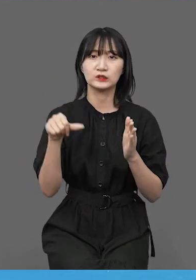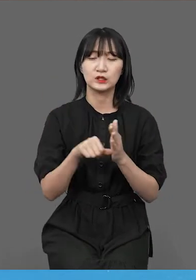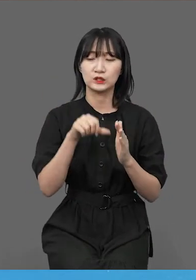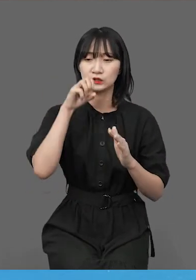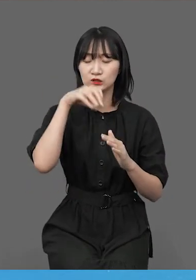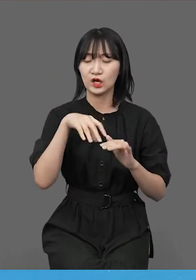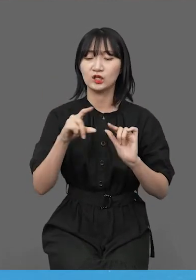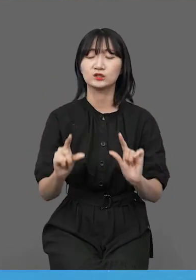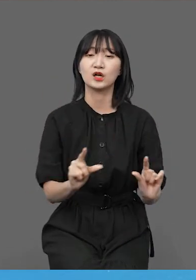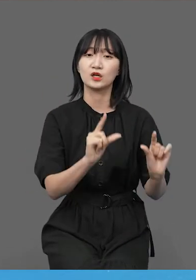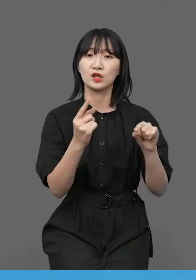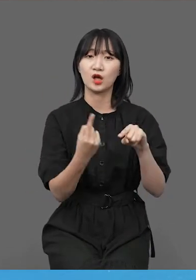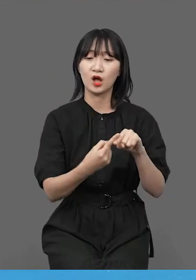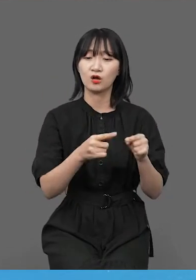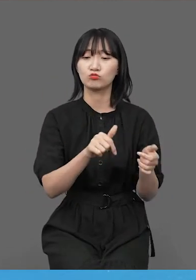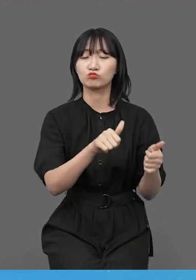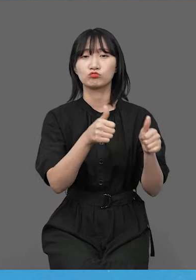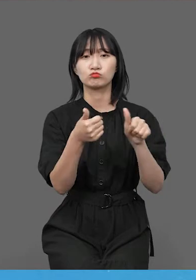땅에서 마감하고 그걸로